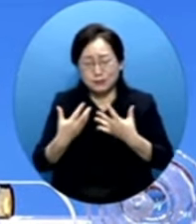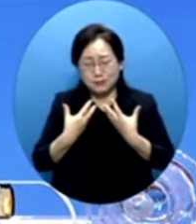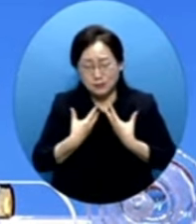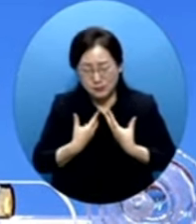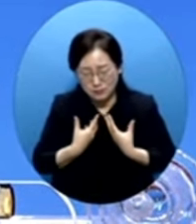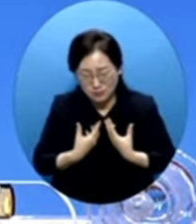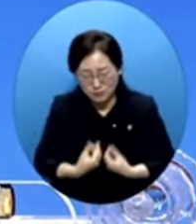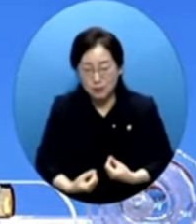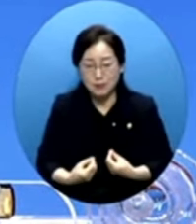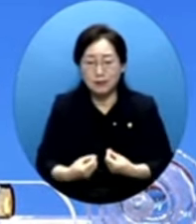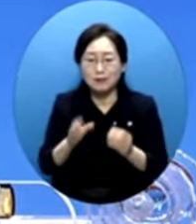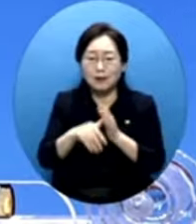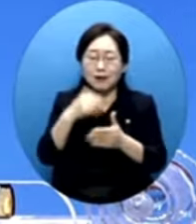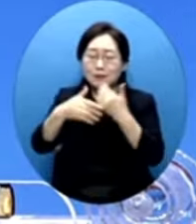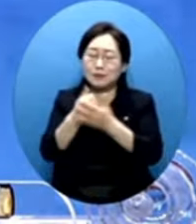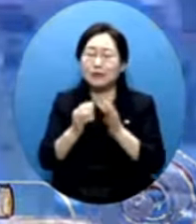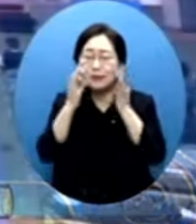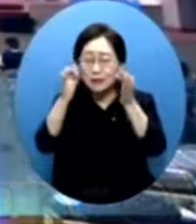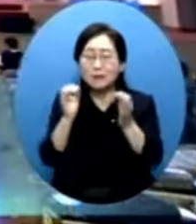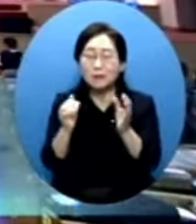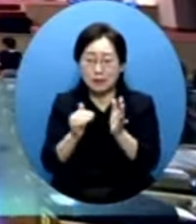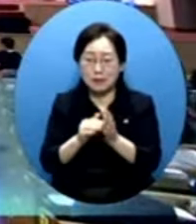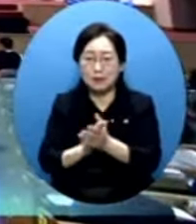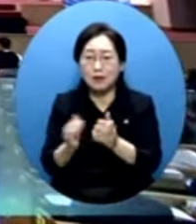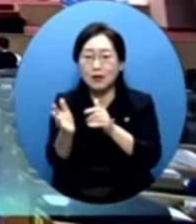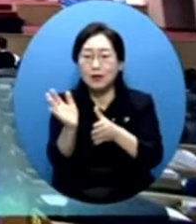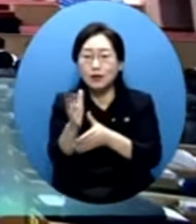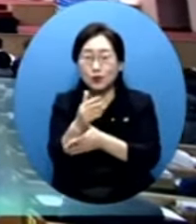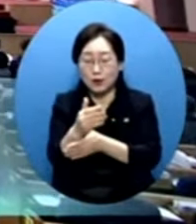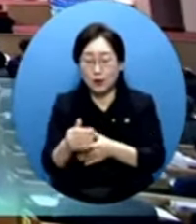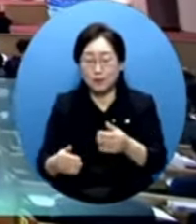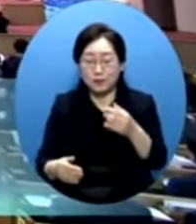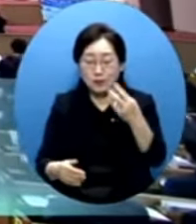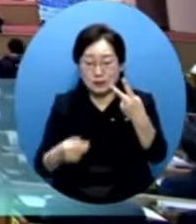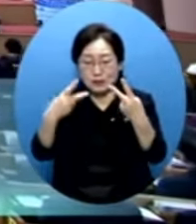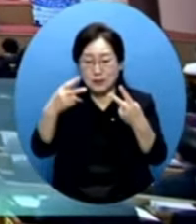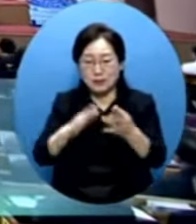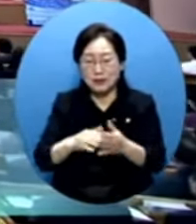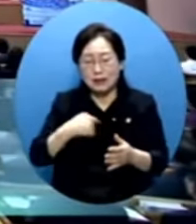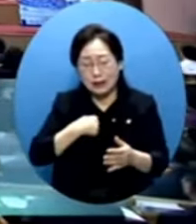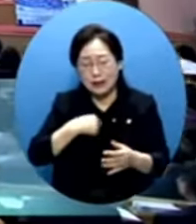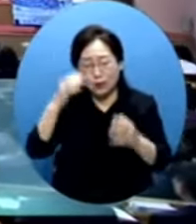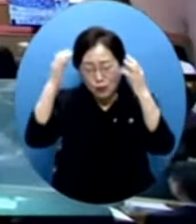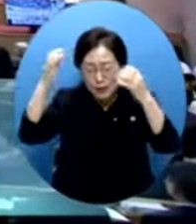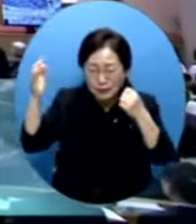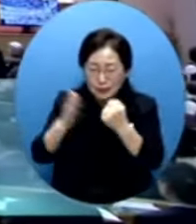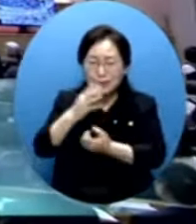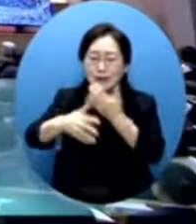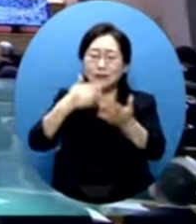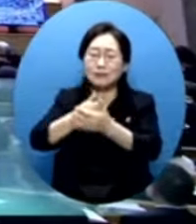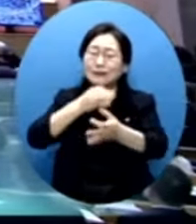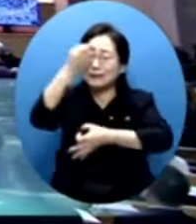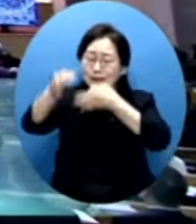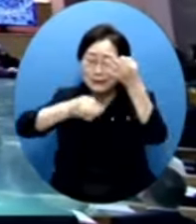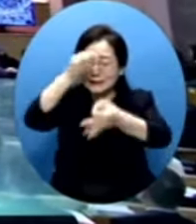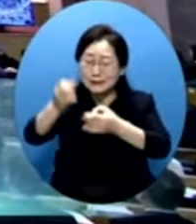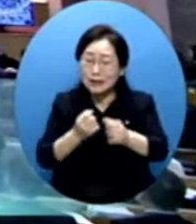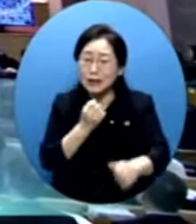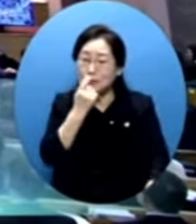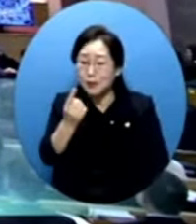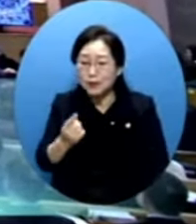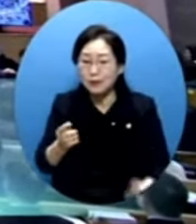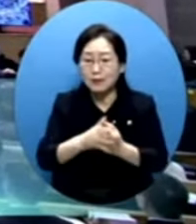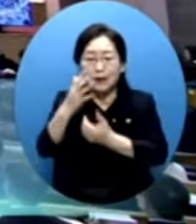하나님께 부르짖어 기도했습니다 요나서 2장 2절입니다 이르되 내가 받는 권한으로 말미암아께 불러 아뢰었더니 주께서 내게